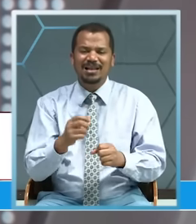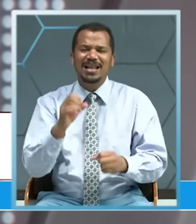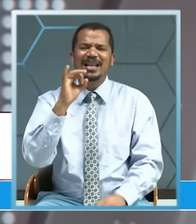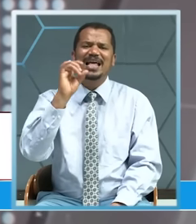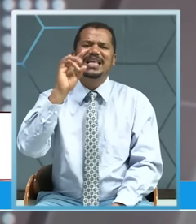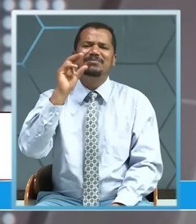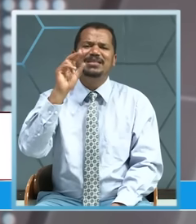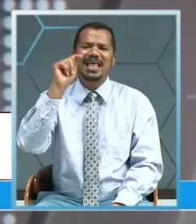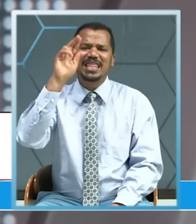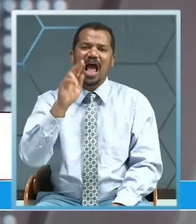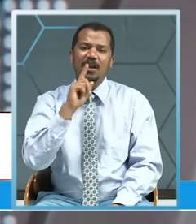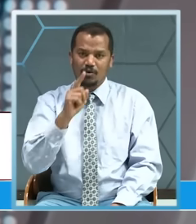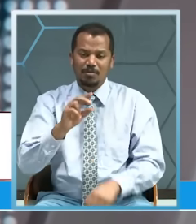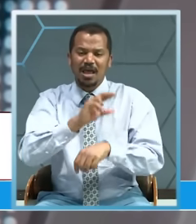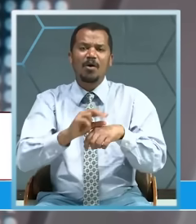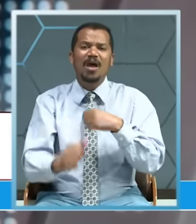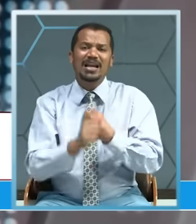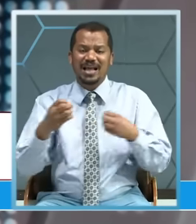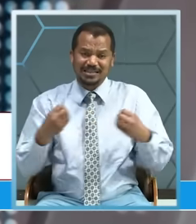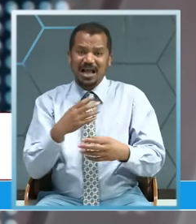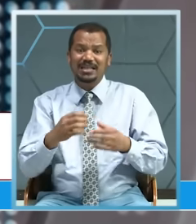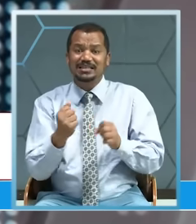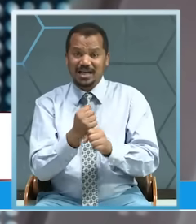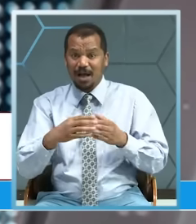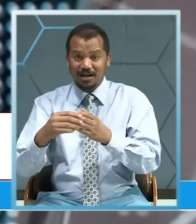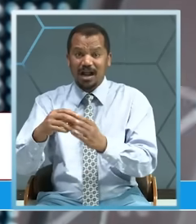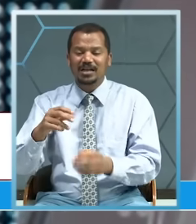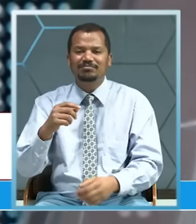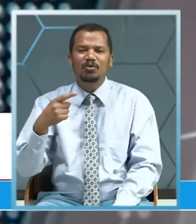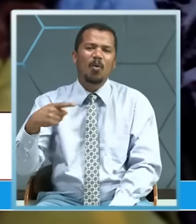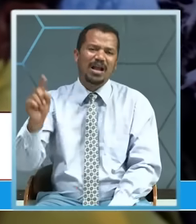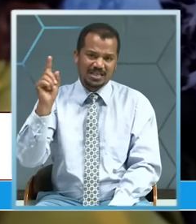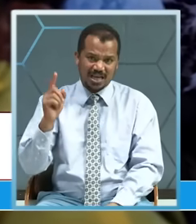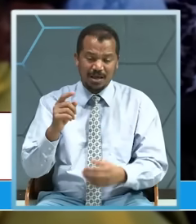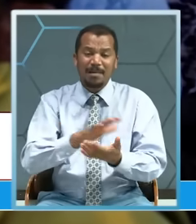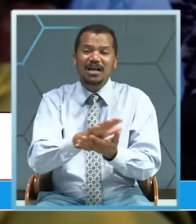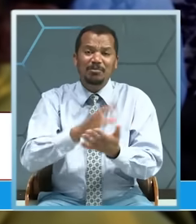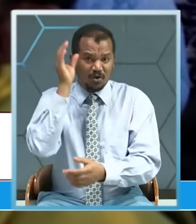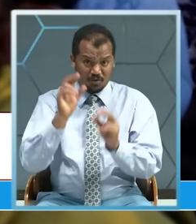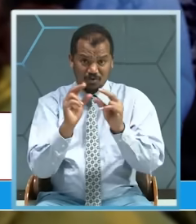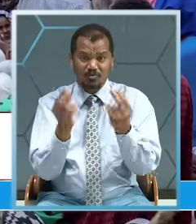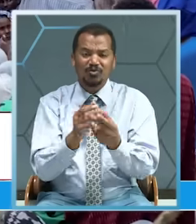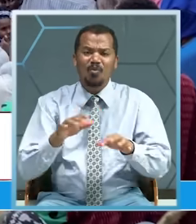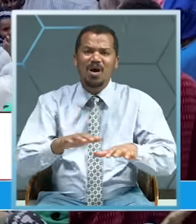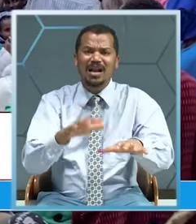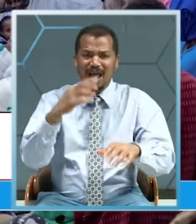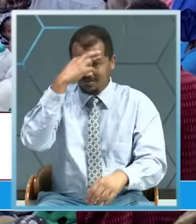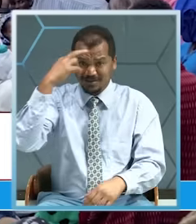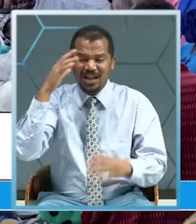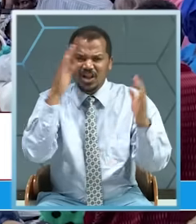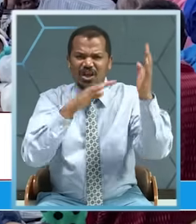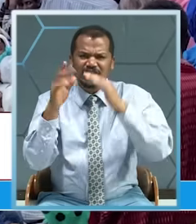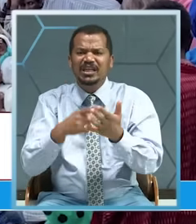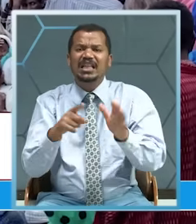ስራ ለዘብተኛ ነው ሲል የብሔራዊ አደጋ ስጋት ስራ አመራር ኮሚሽን ወቀሰ። በአሸባሪው የህወሓት ቡድን ወረራ